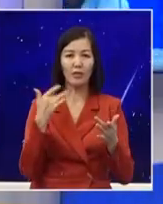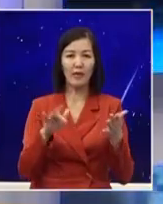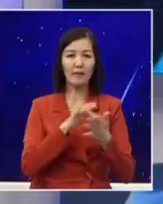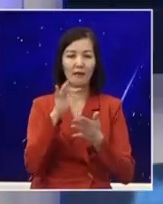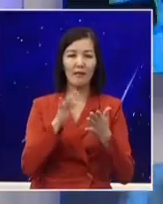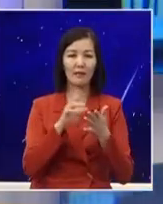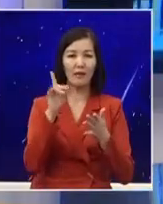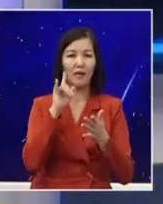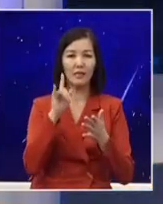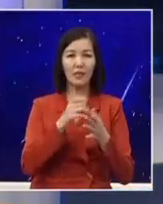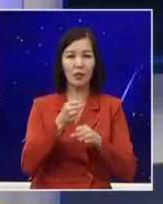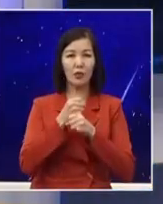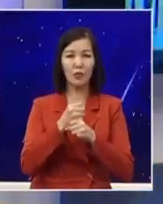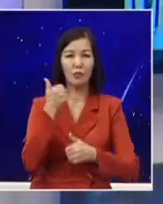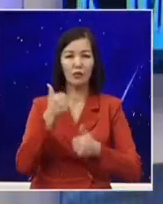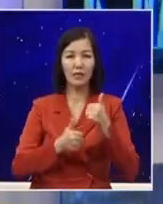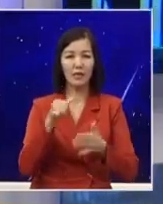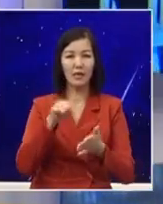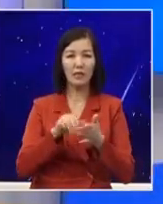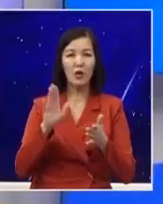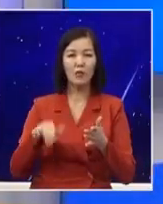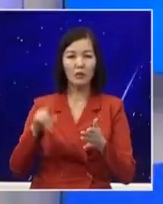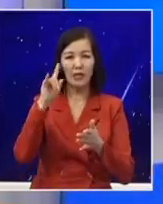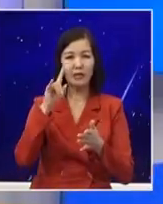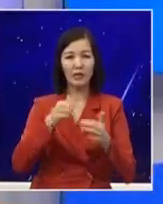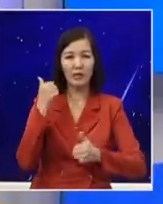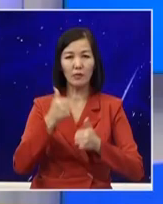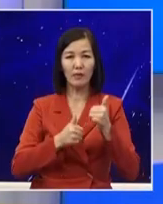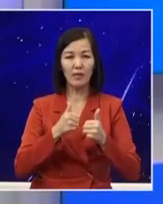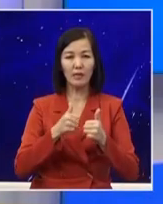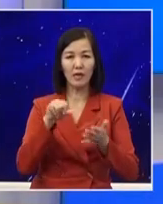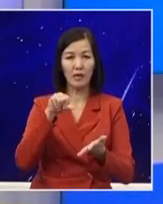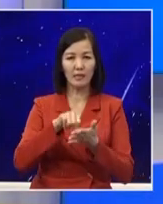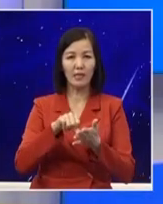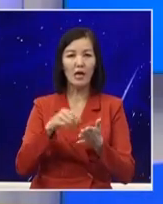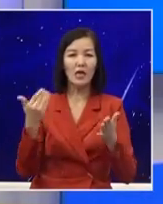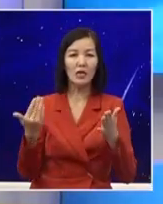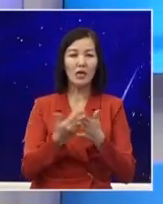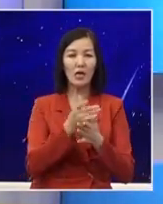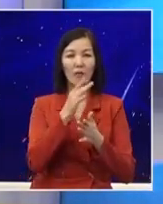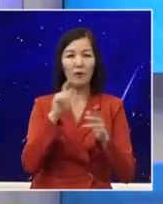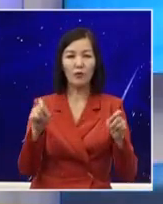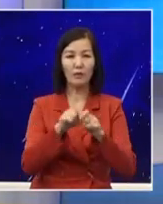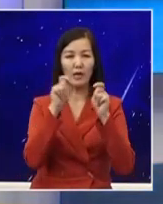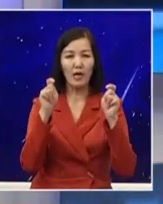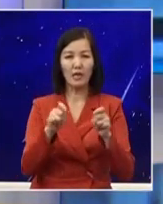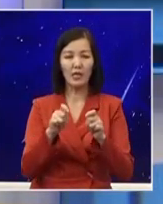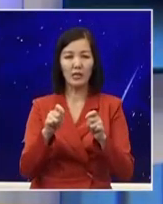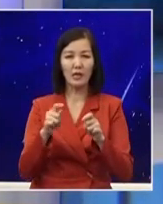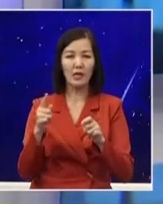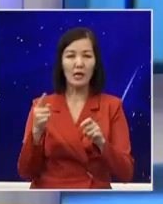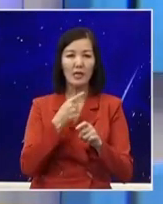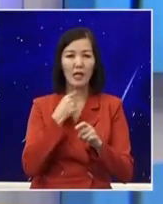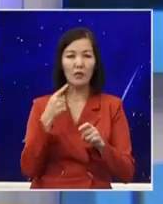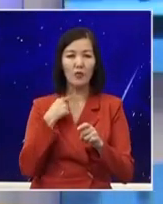қаласында Қазақстан кубогы үшін өтетін жарысқа қатысады. Онан соң Қазақстан чемпионатында өнер көрсетпек. Жаңа маусымның алғашқы туры